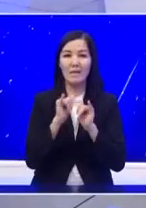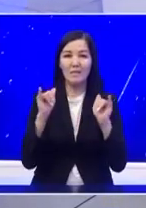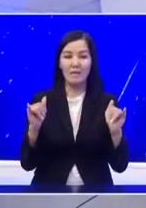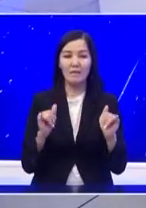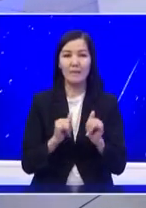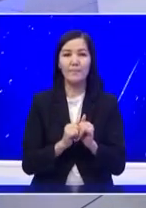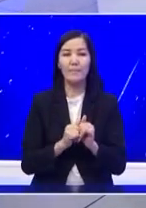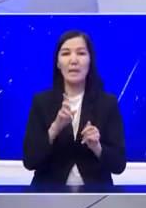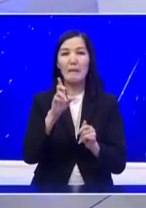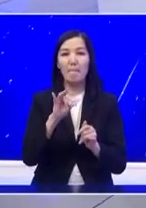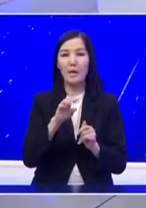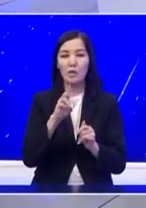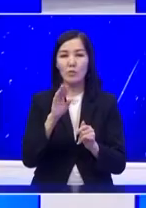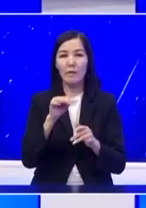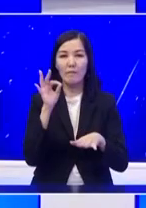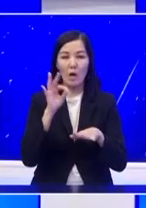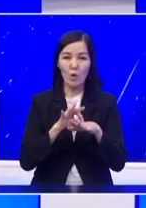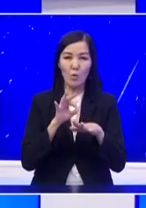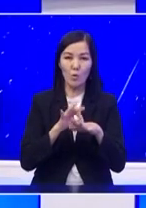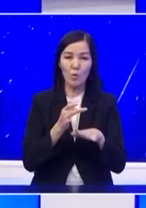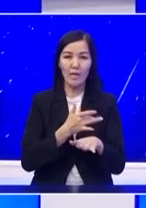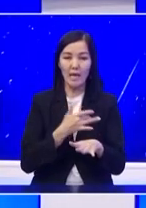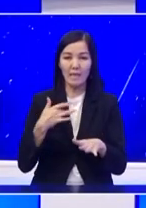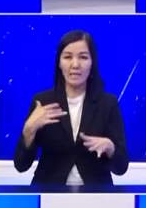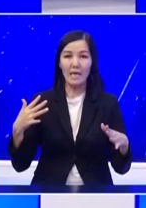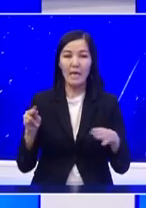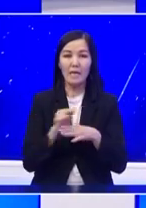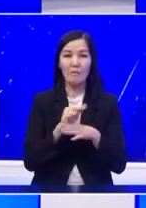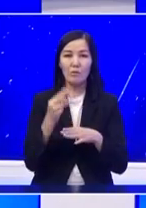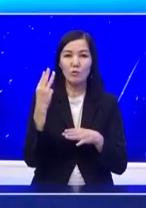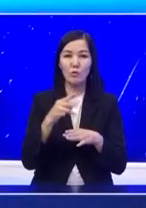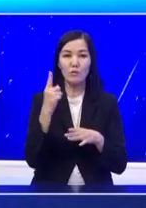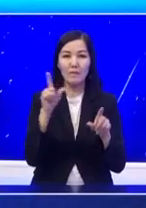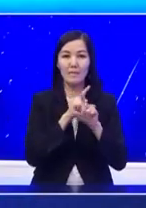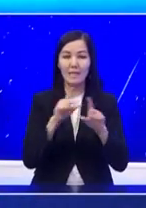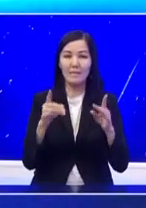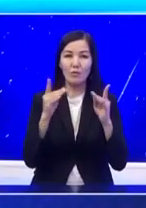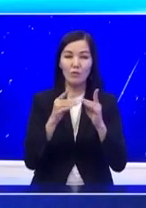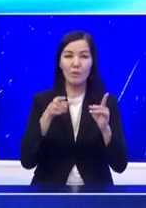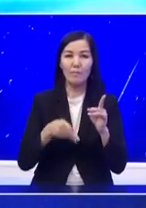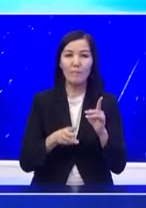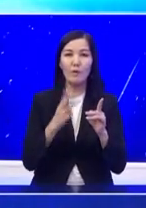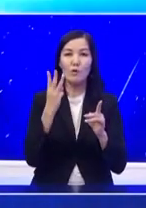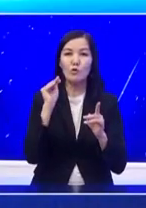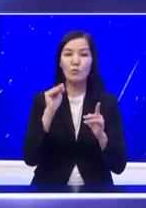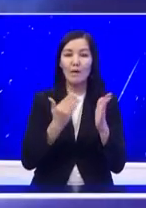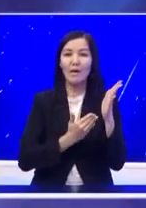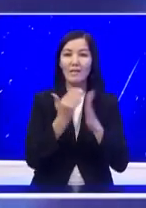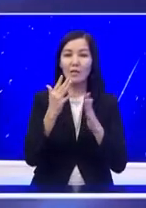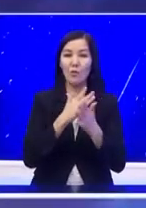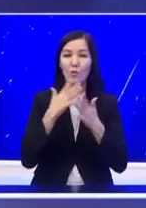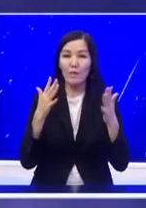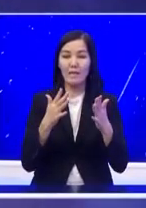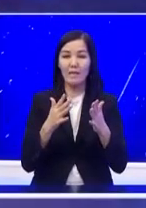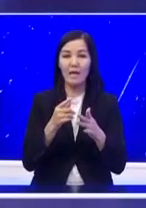Батыржан Байжұмановтың айтуынша, пневмониямен ауыратын науқастарды емдеу үшін 31 стационарда төсек саны 1000-нан 3000-ға дейін көбейтілді.